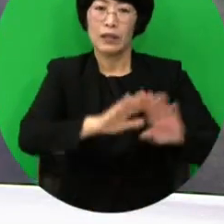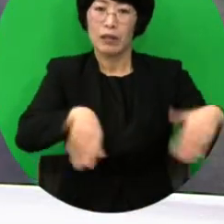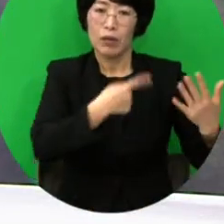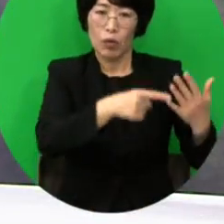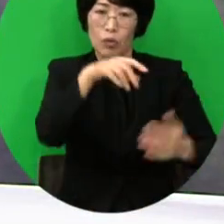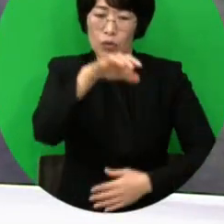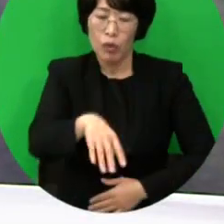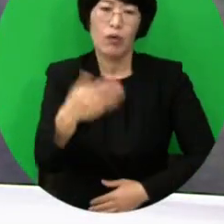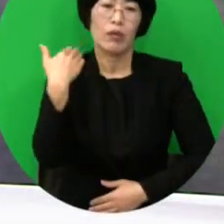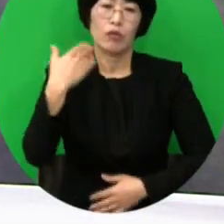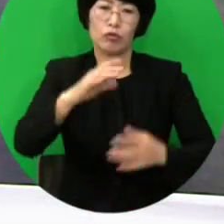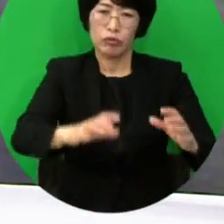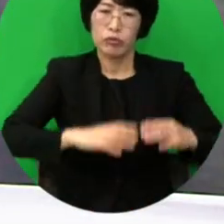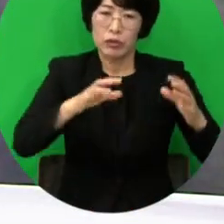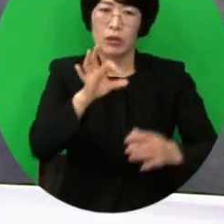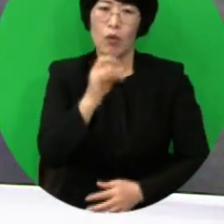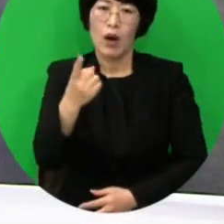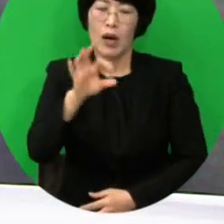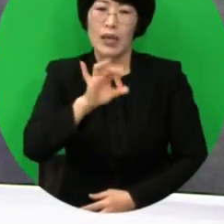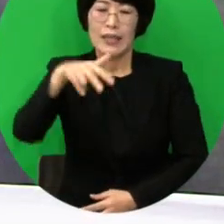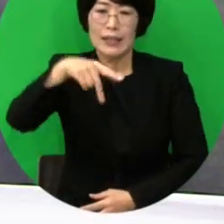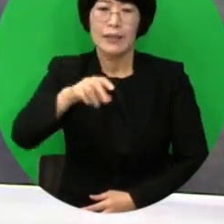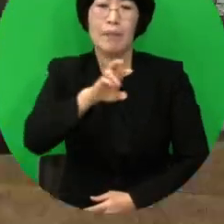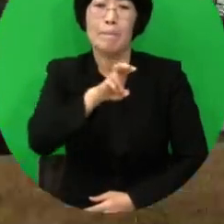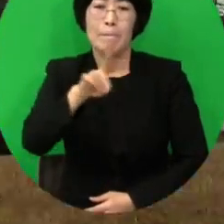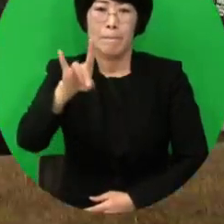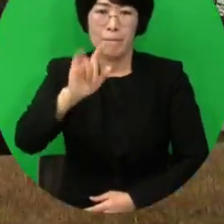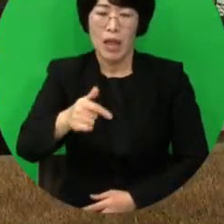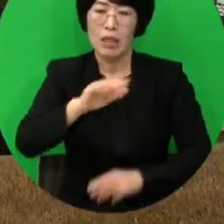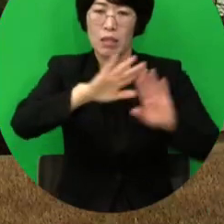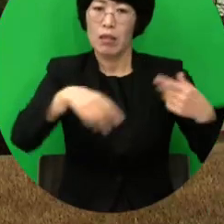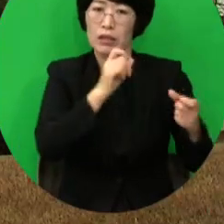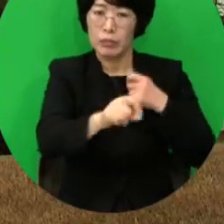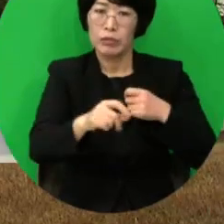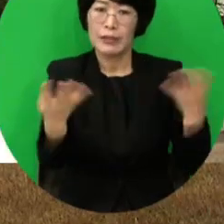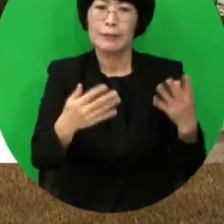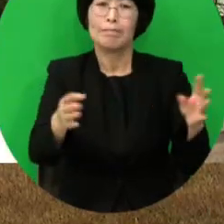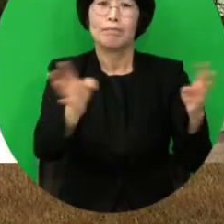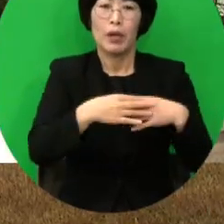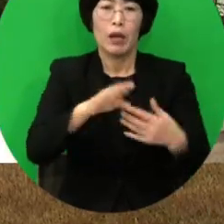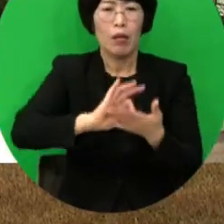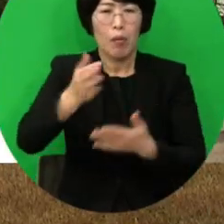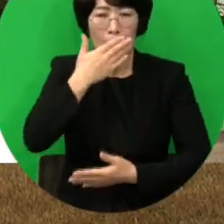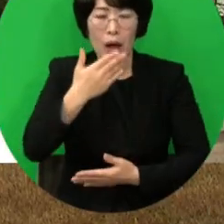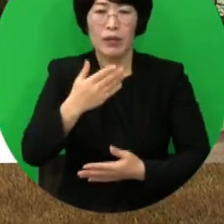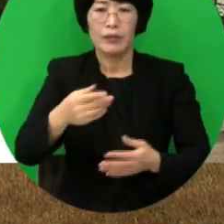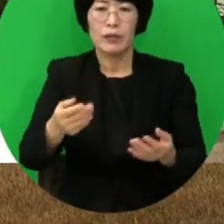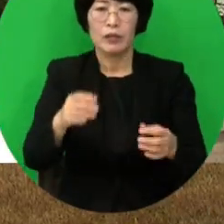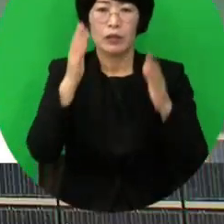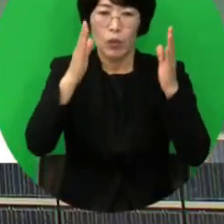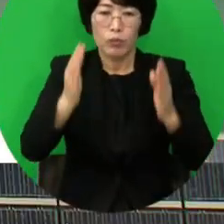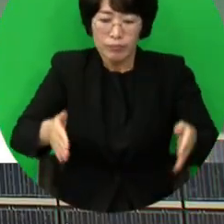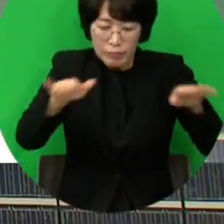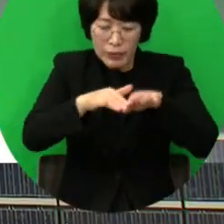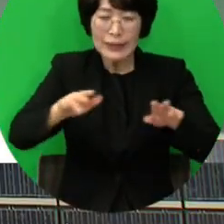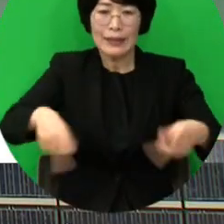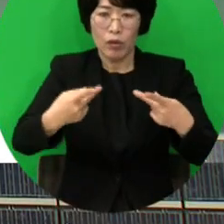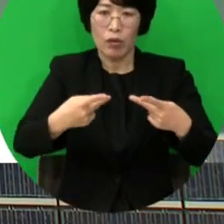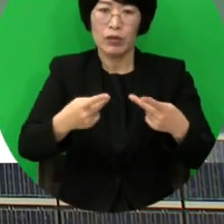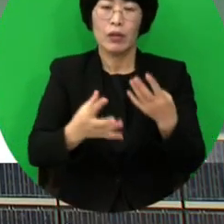전남교육청은 최근 국제 와이즈맨 전남 지구와 업무 협약을 맺고 재활용이 가능한 책걸상 2,000세트를